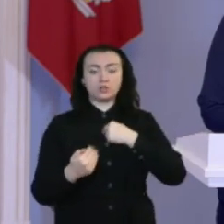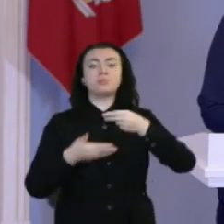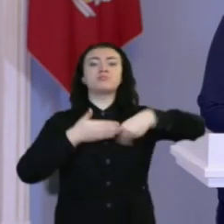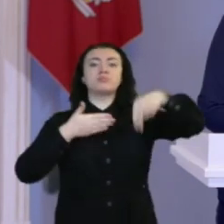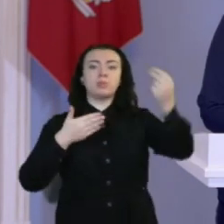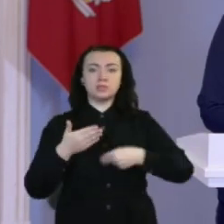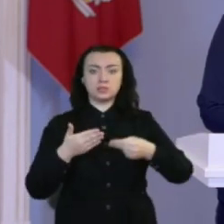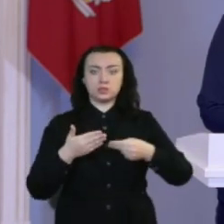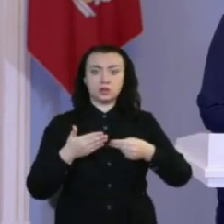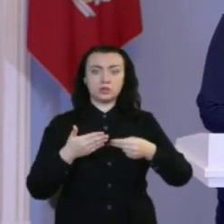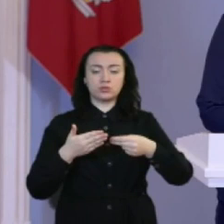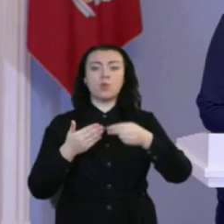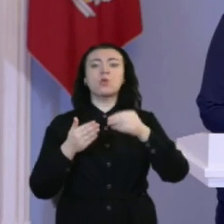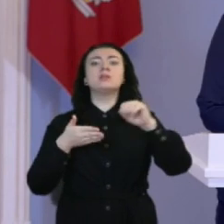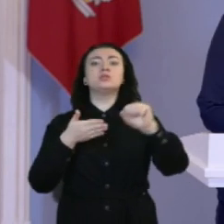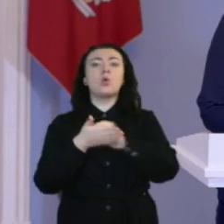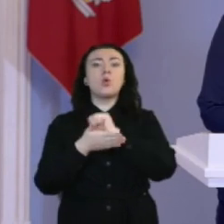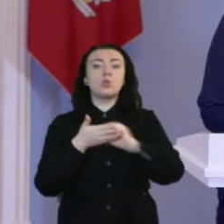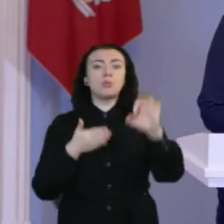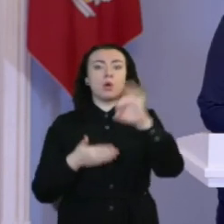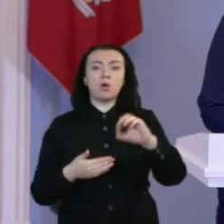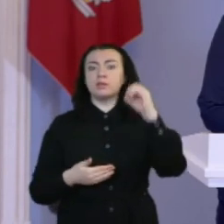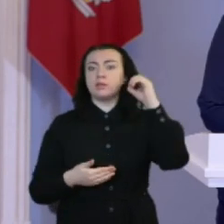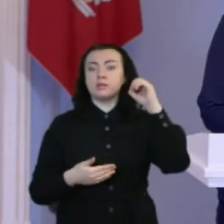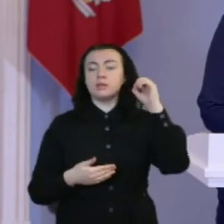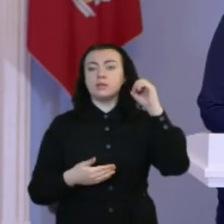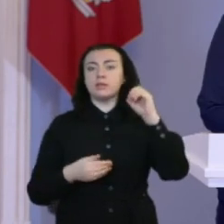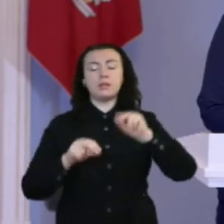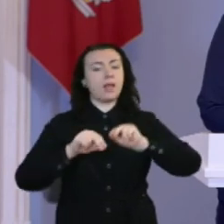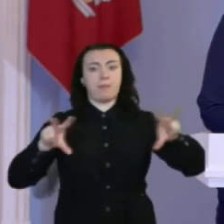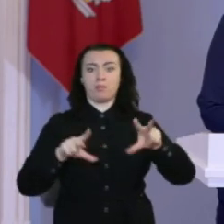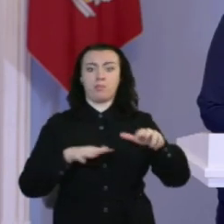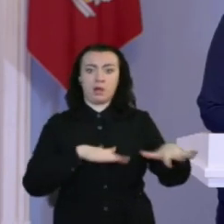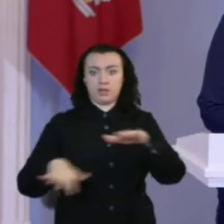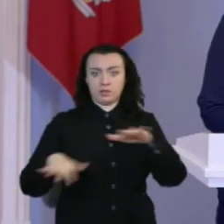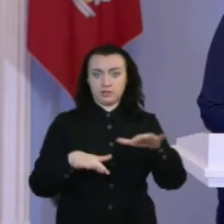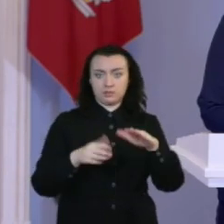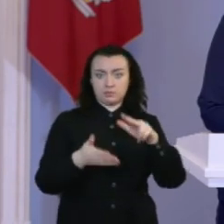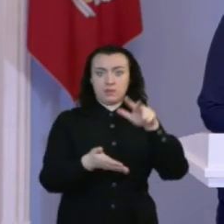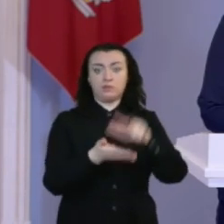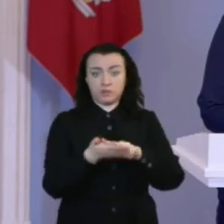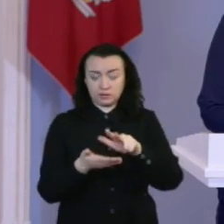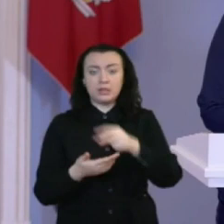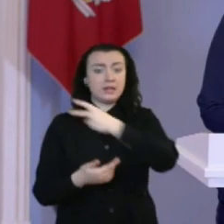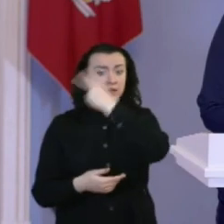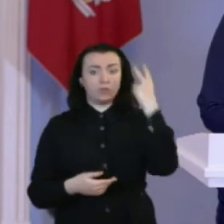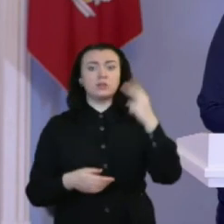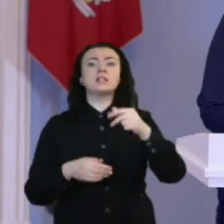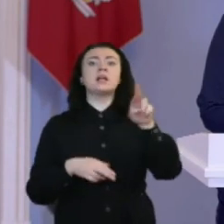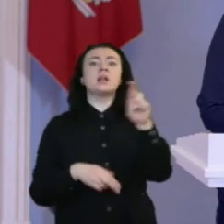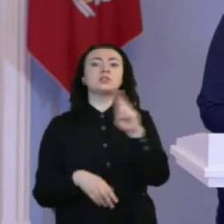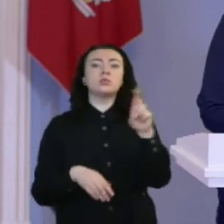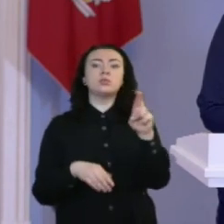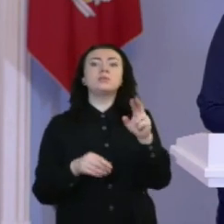pasirašau dekretą dėl nepaprastosios padėties įvedimo, kurį Lietuvos Respublikos Seimas savo